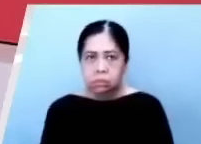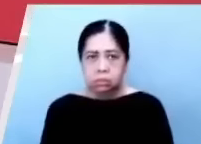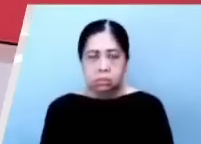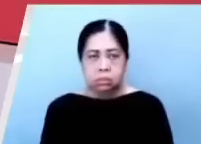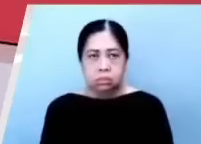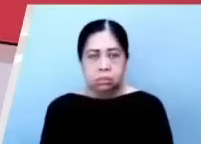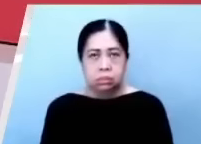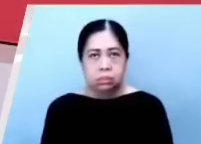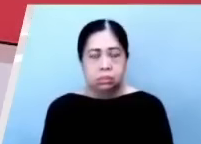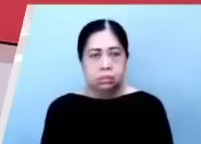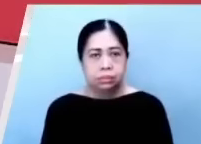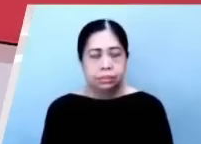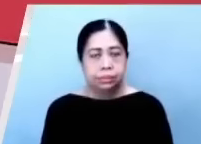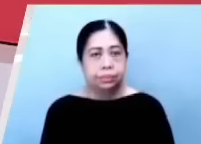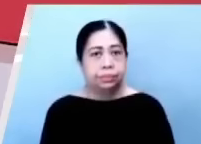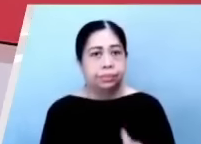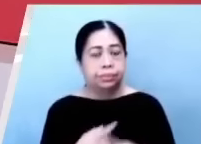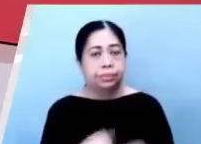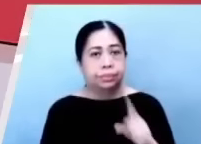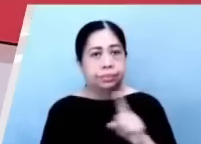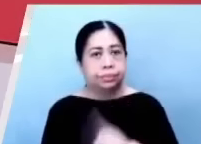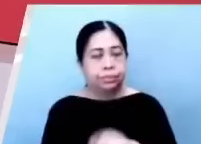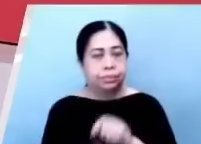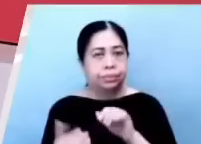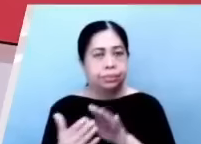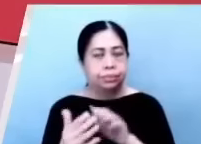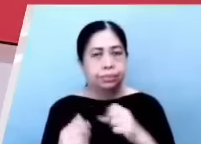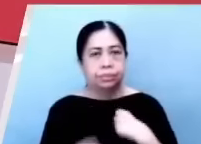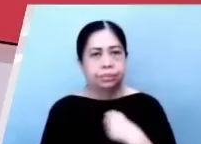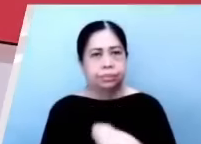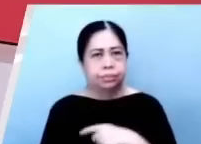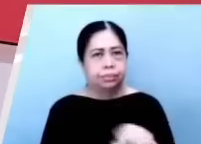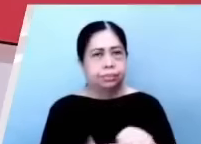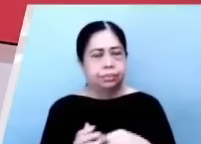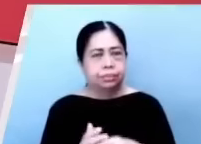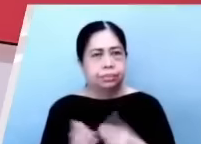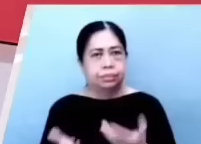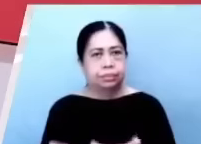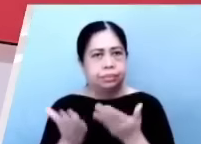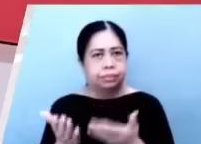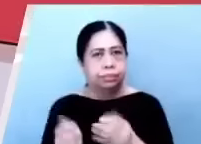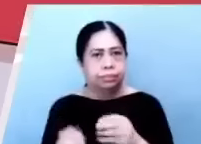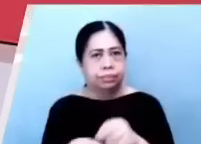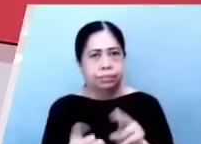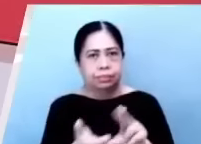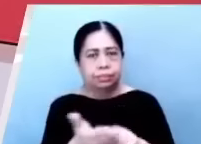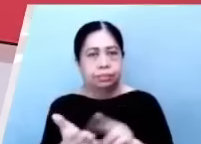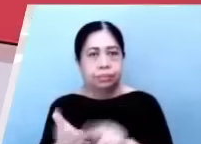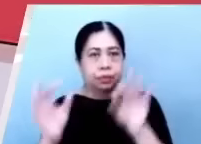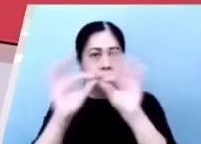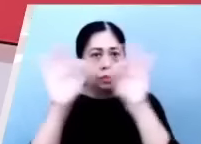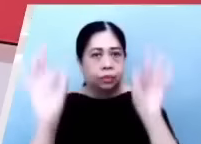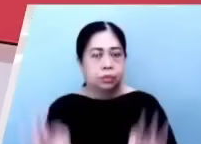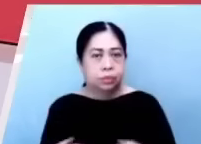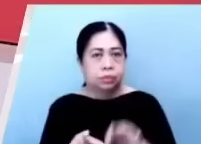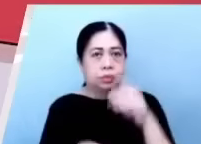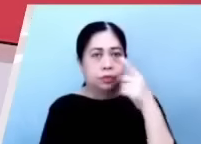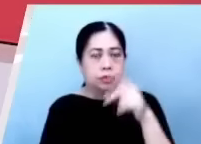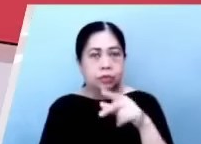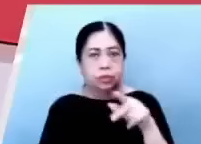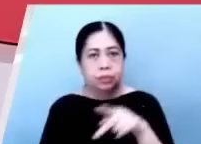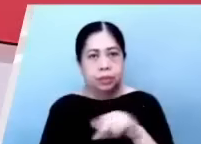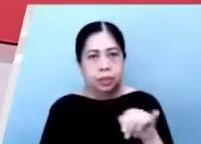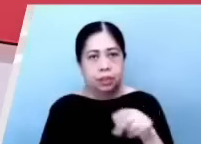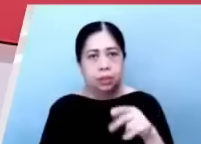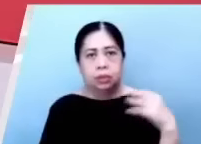Sa unang pagkakataon, humarap sa Senado ang nakasaad na petitioner sa mga signature form para sa People's Initiative. Pero